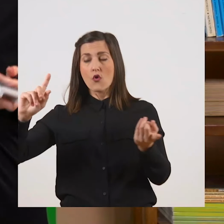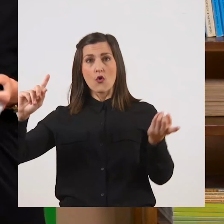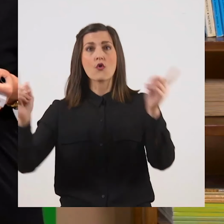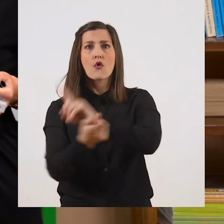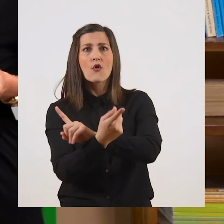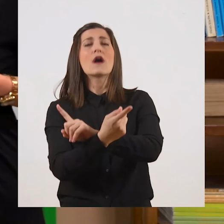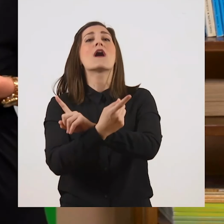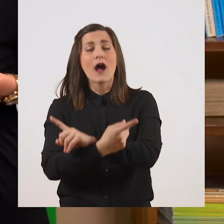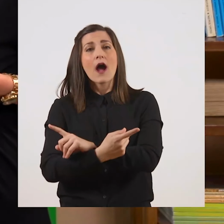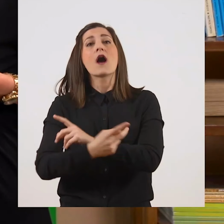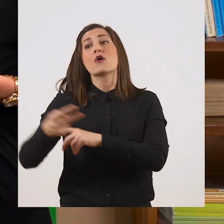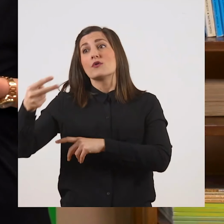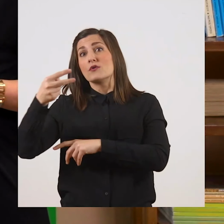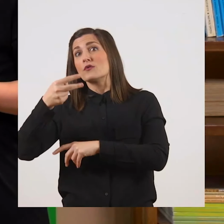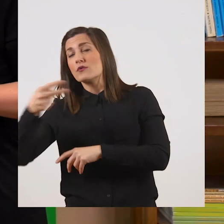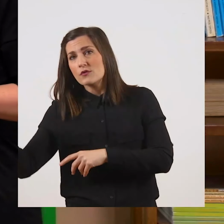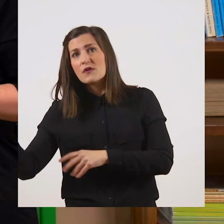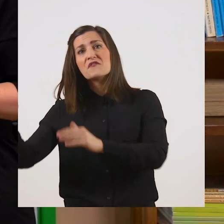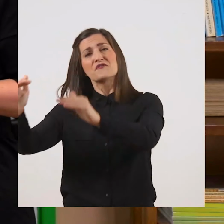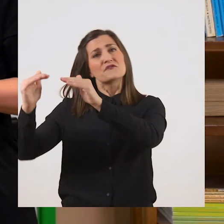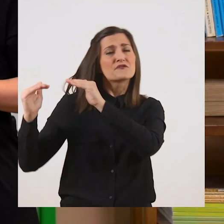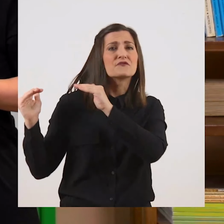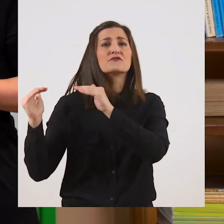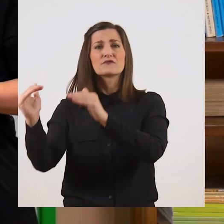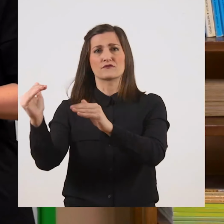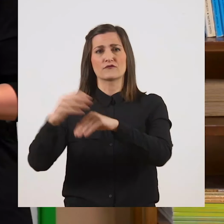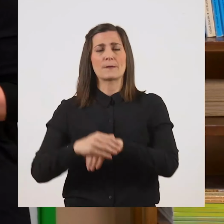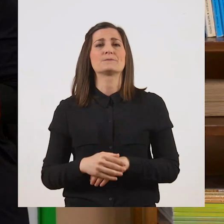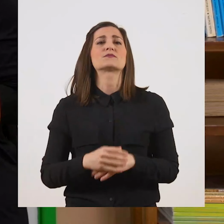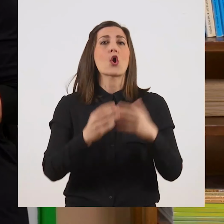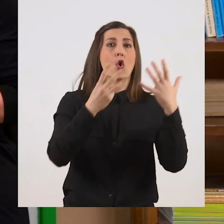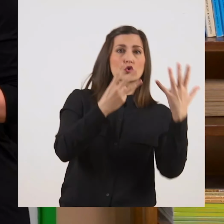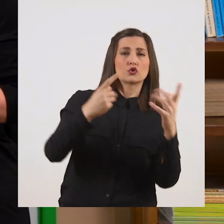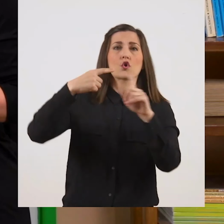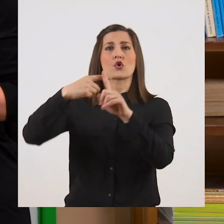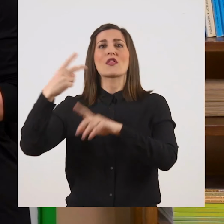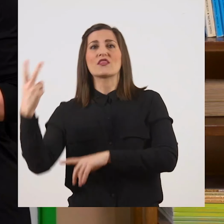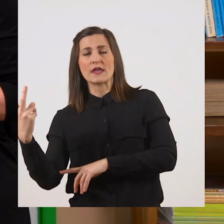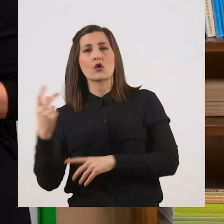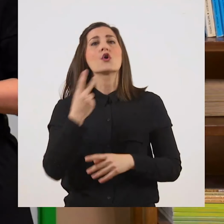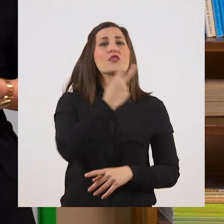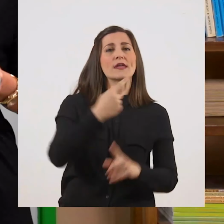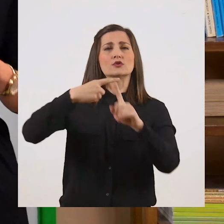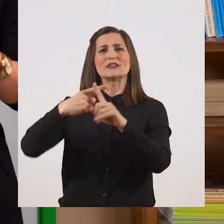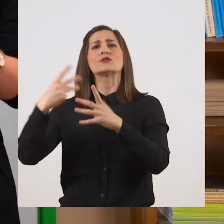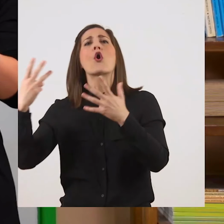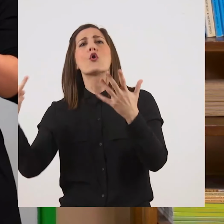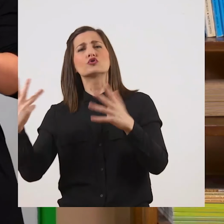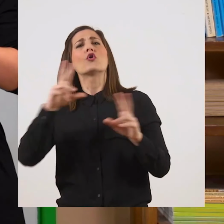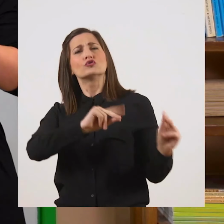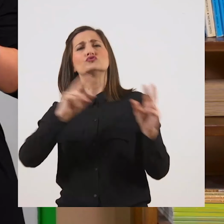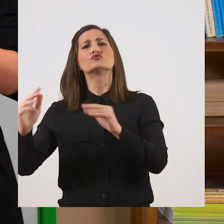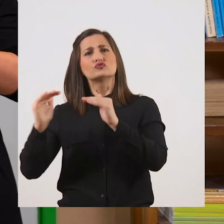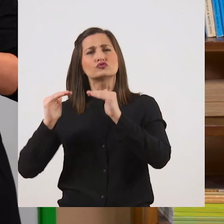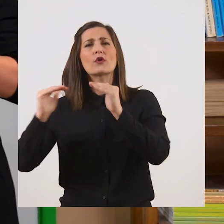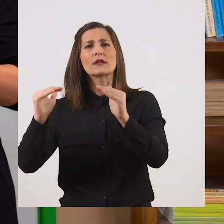και πάλι θέλω να θυμάσαι ότι σε όποια θέση και να καθίσουν, πάλι θα μου κάνουν 10. Αυτό ισχύει και για όλα